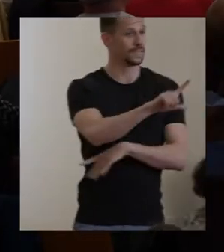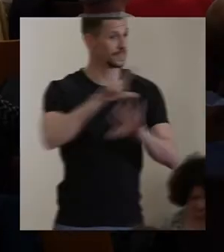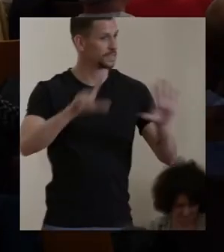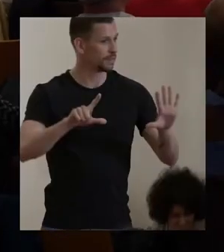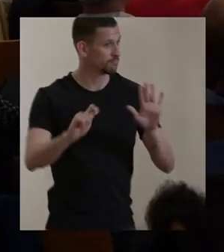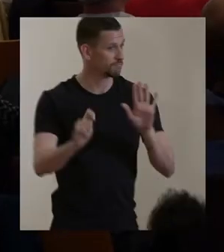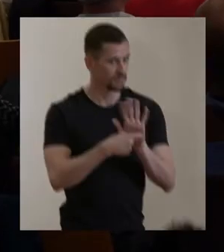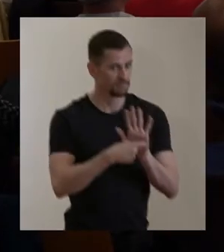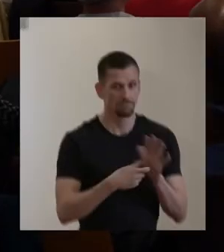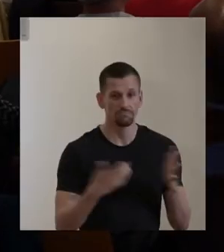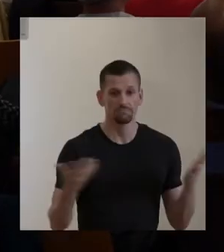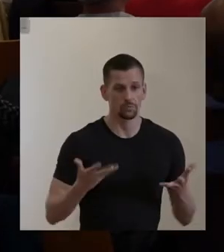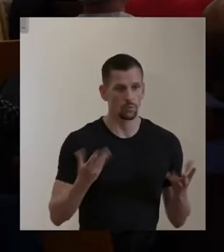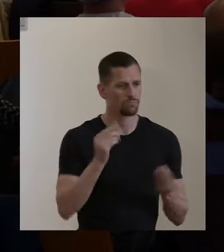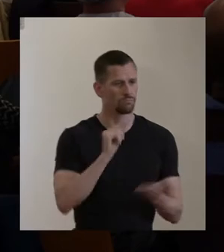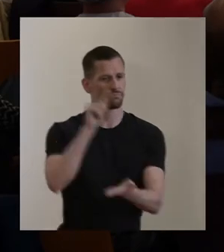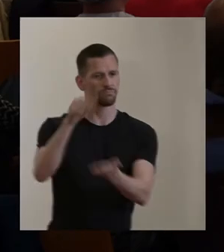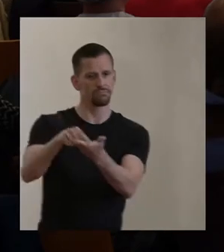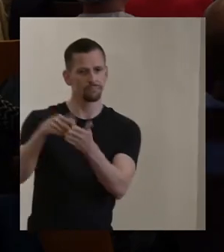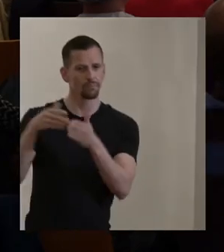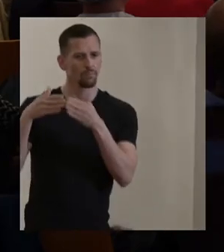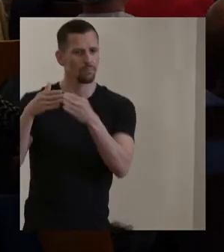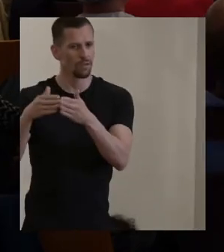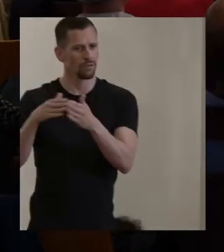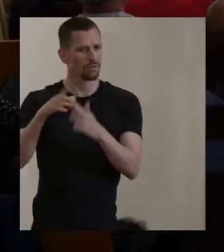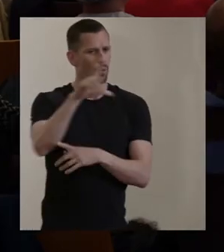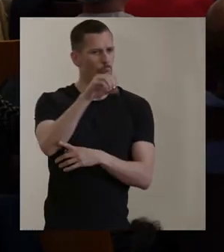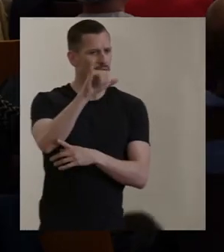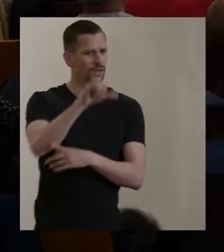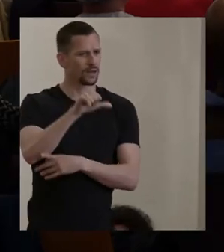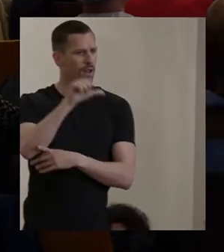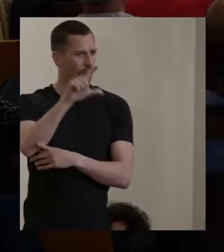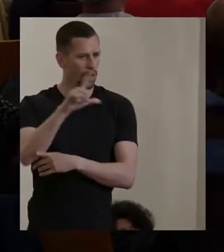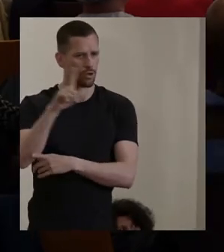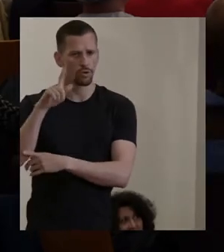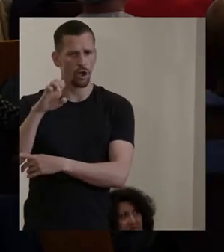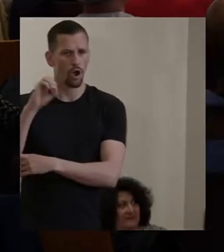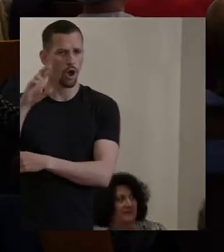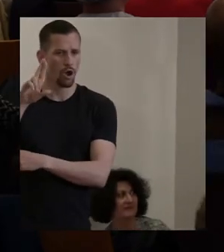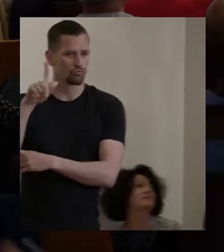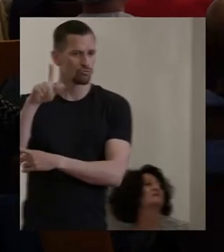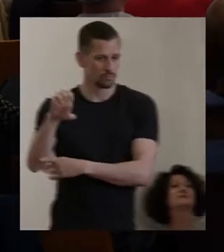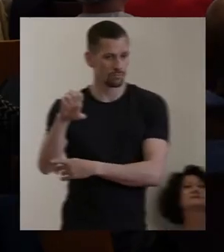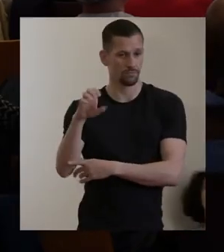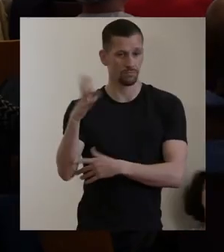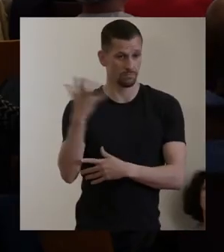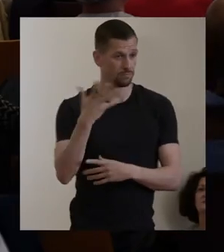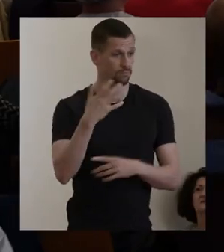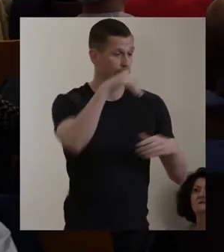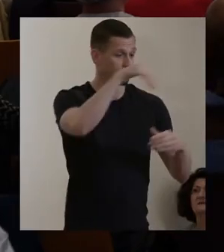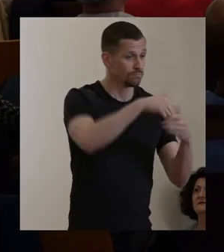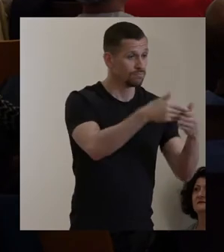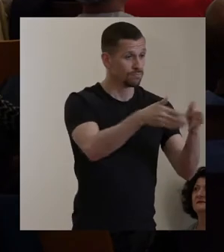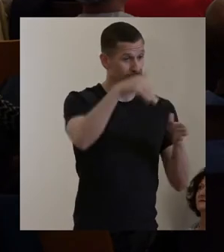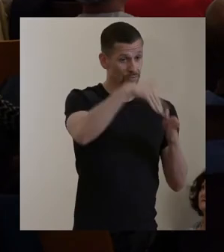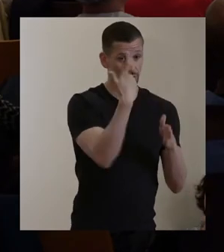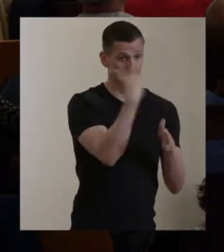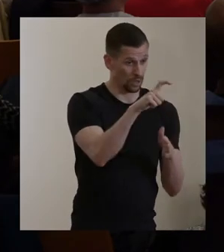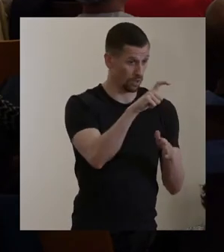Nous sommes à bord du Loyal George, chargé d'environ 200 captifs qui cinglent plein ouest vers la